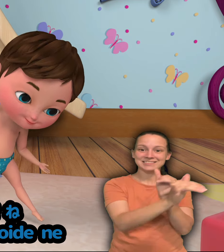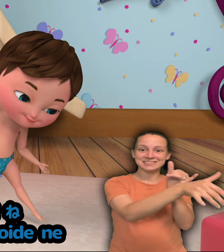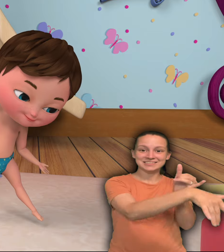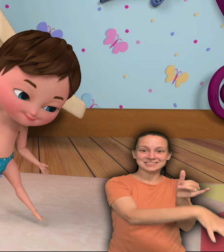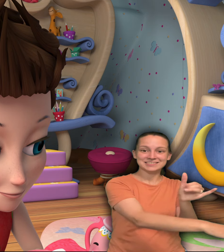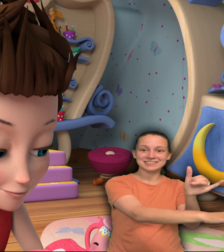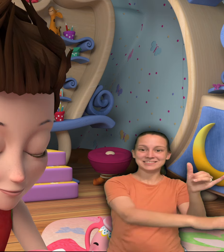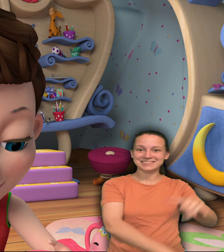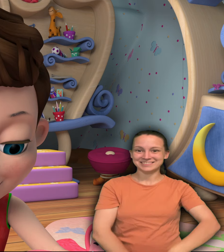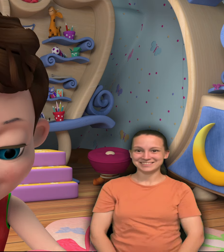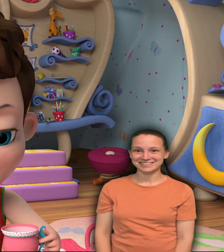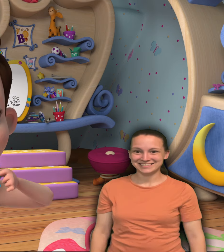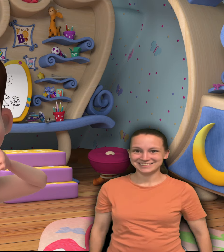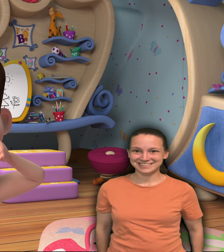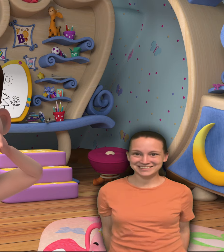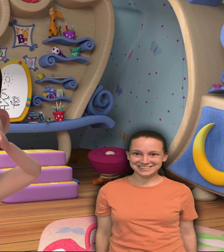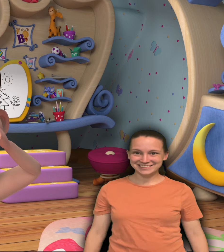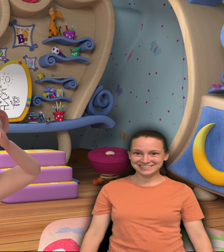で